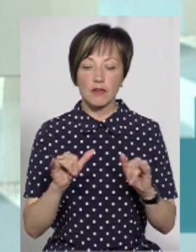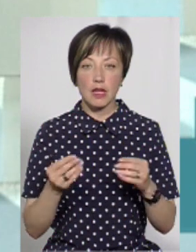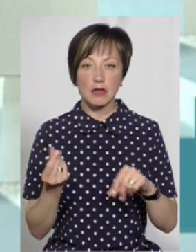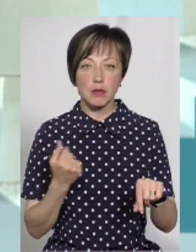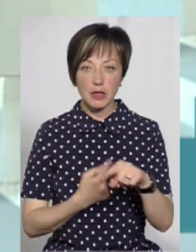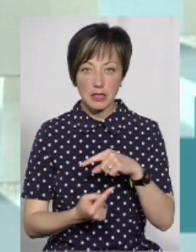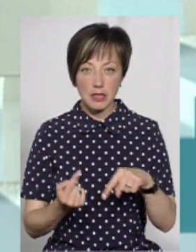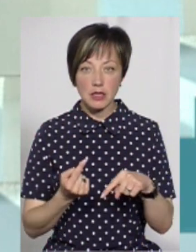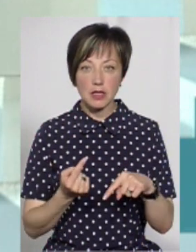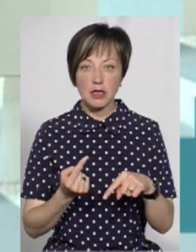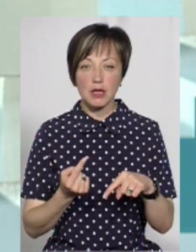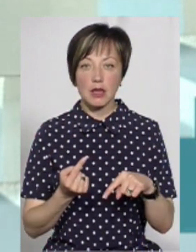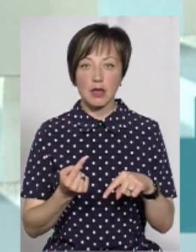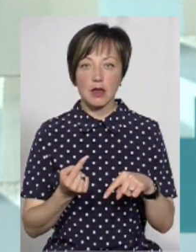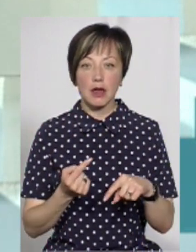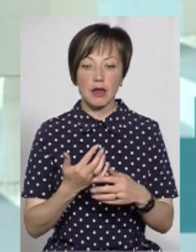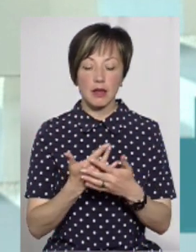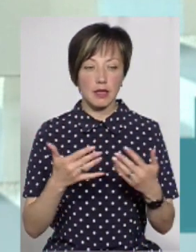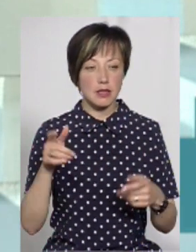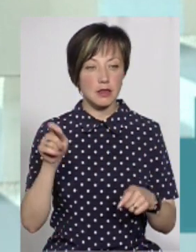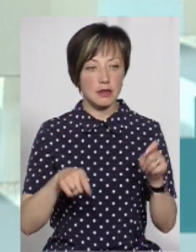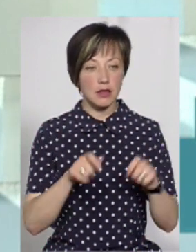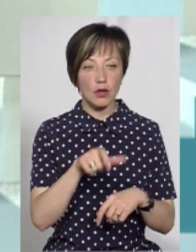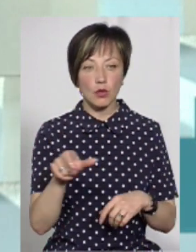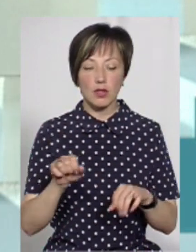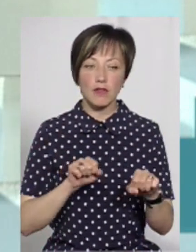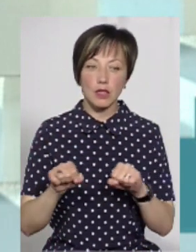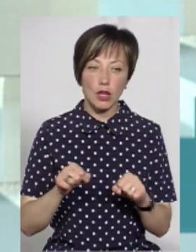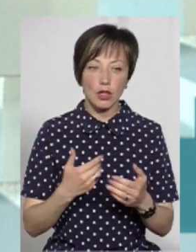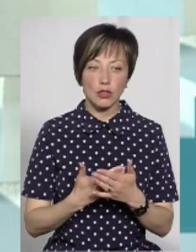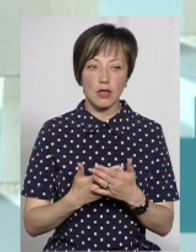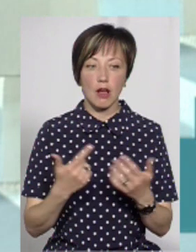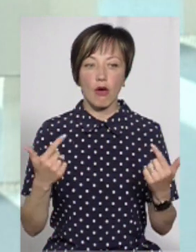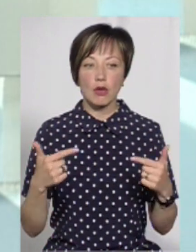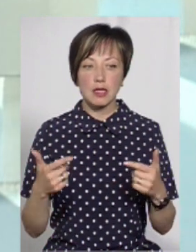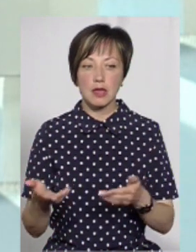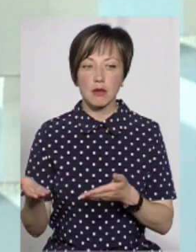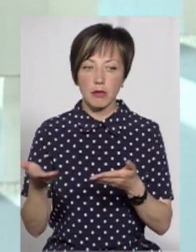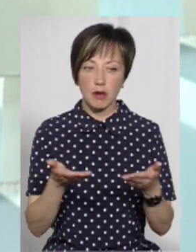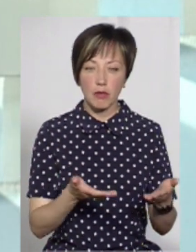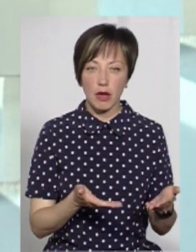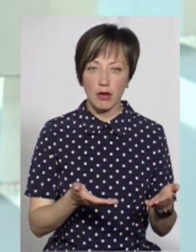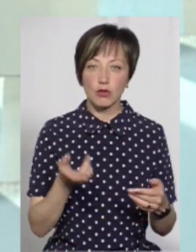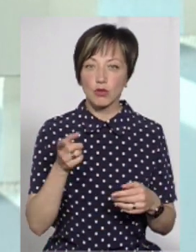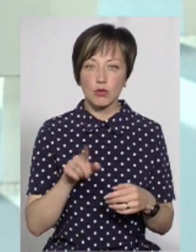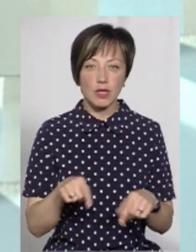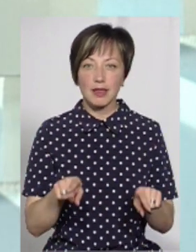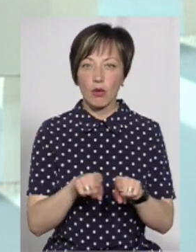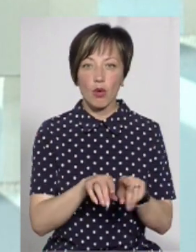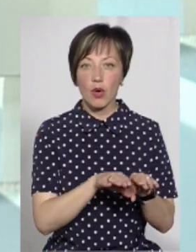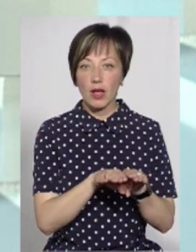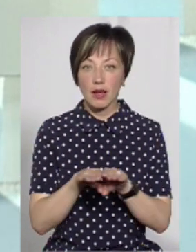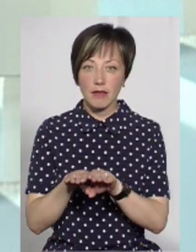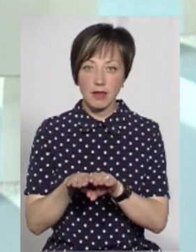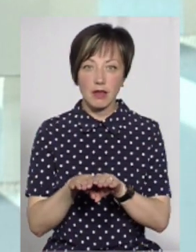бізнес, приїжджають різні люди, якісь відрядження, гостей приймають. Тому він не такого